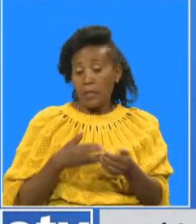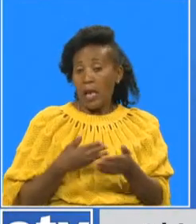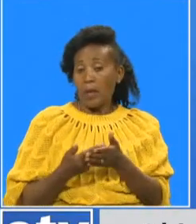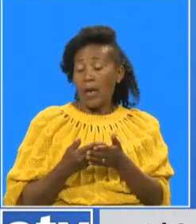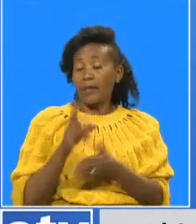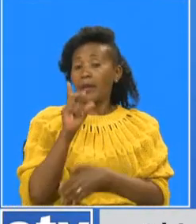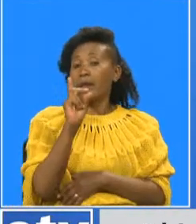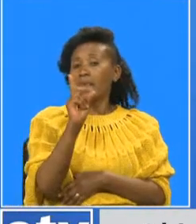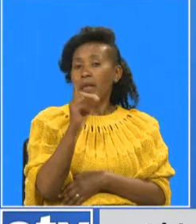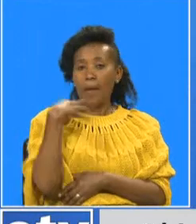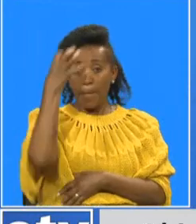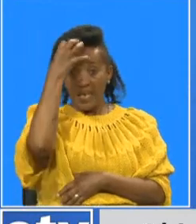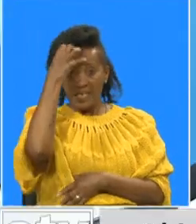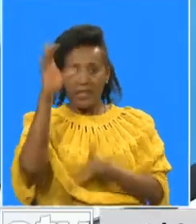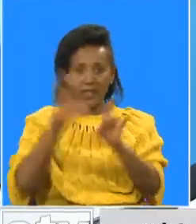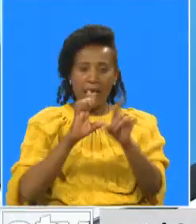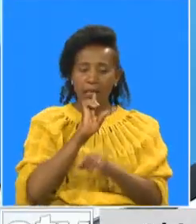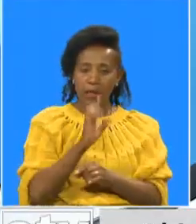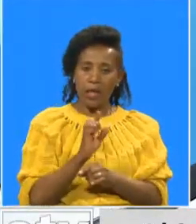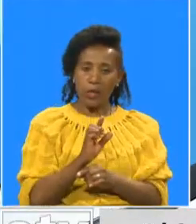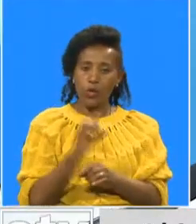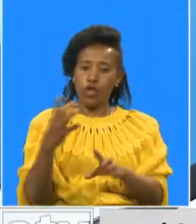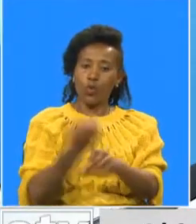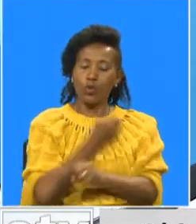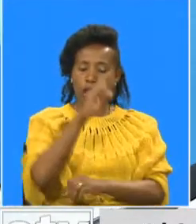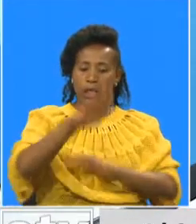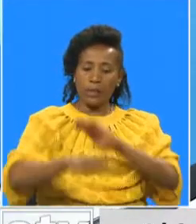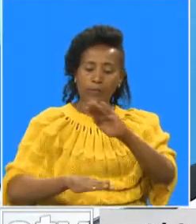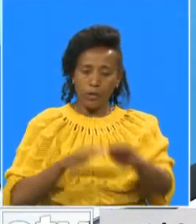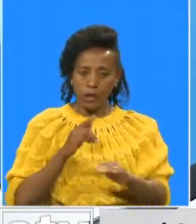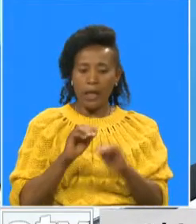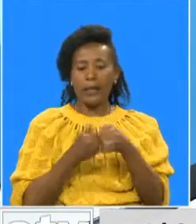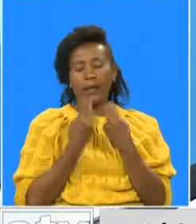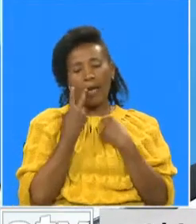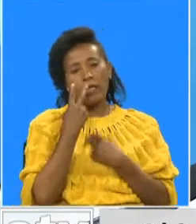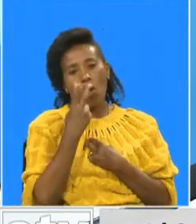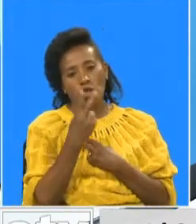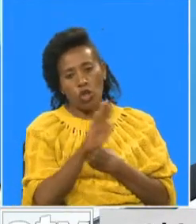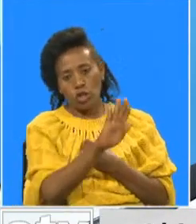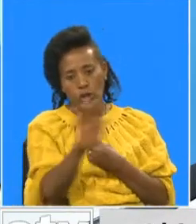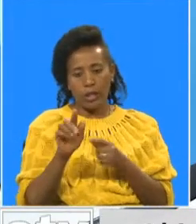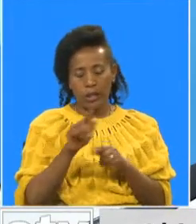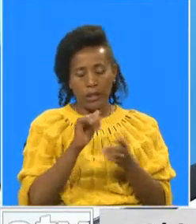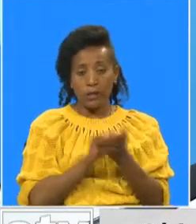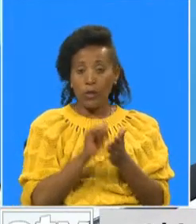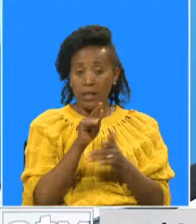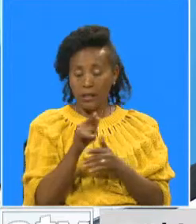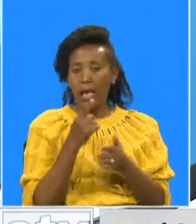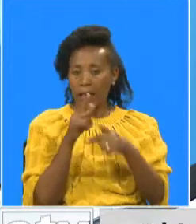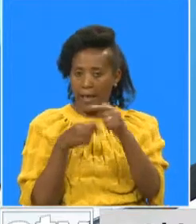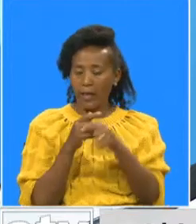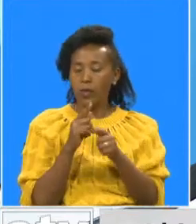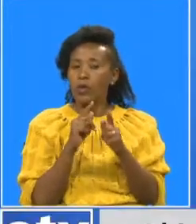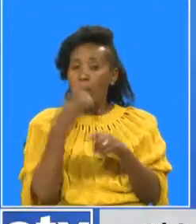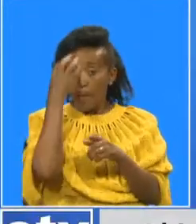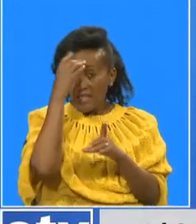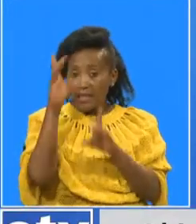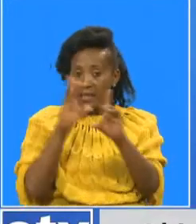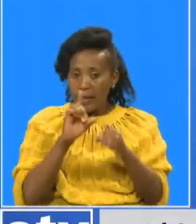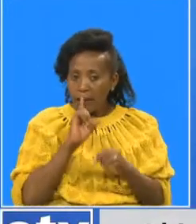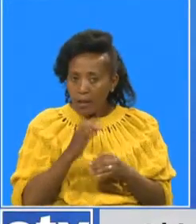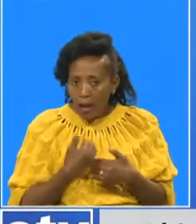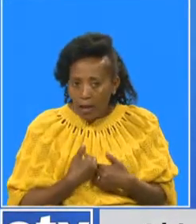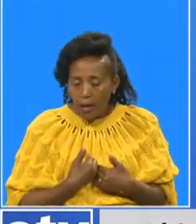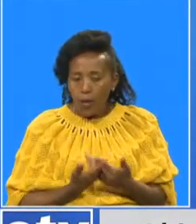ምናልባት የመንግስት እያደረገ ያለውን እየተወሰዱ ያሉ እርምጃዎች እንዴት አያችኋቸው እናንተ? እንደ ወደዛ ልሄድ ነው። መንግስት እያደረገ